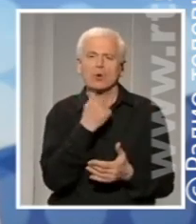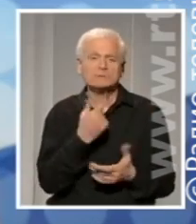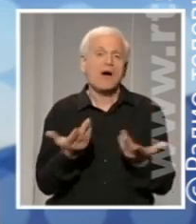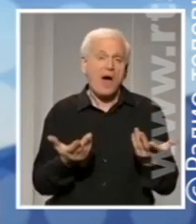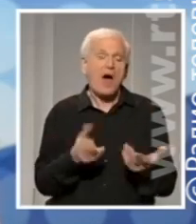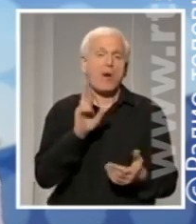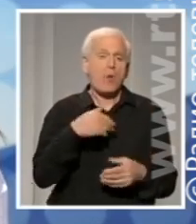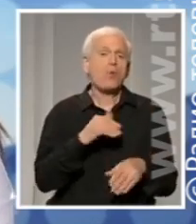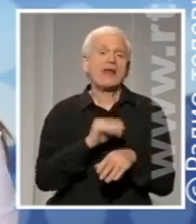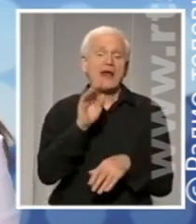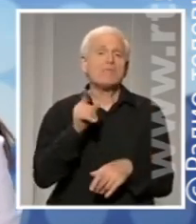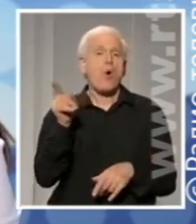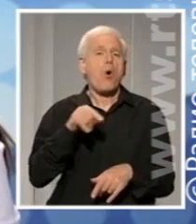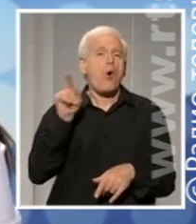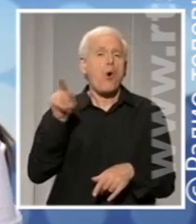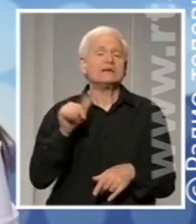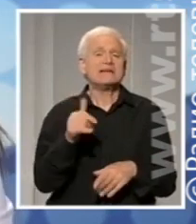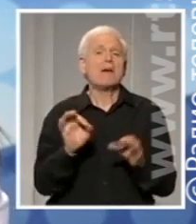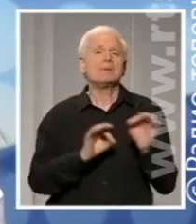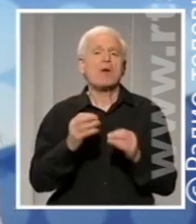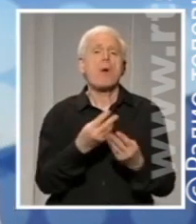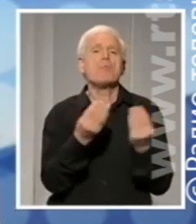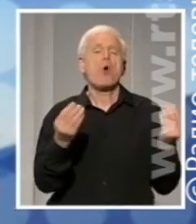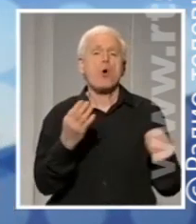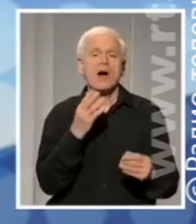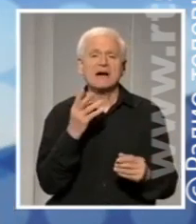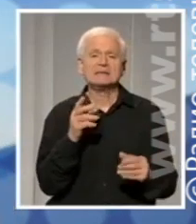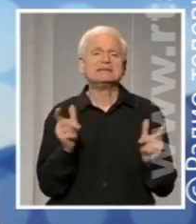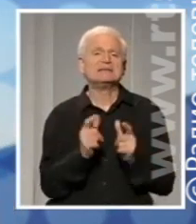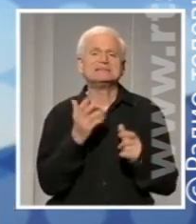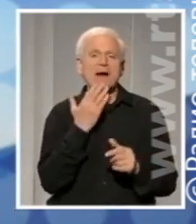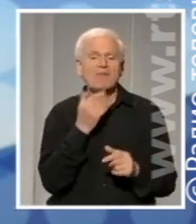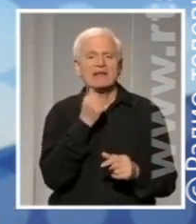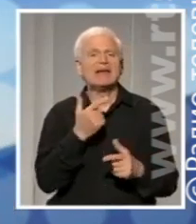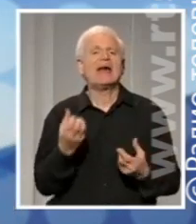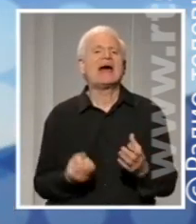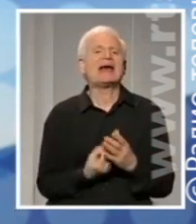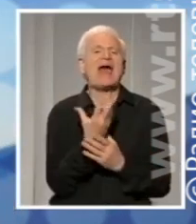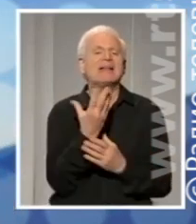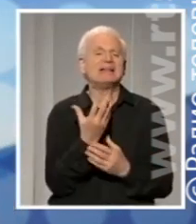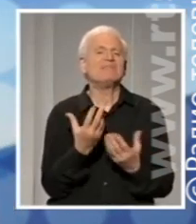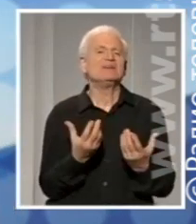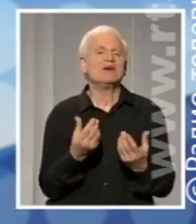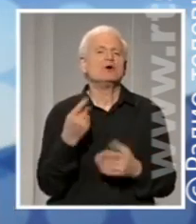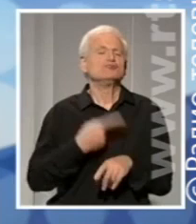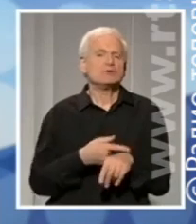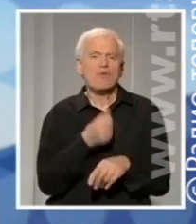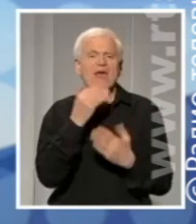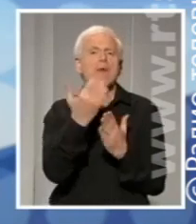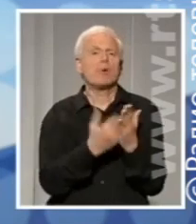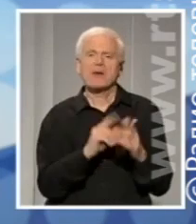i da najavim da se pripremaju mnogo zabavni, kreativni, edukativni časovi i programi, tako da im sigurno neće